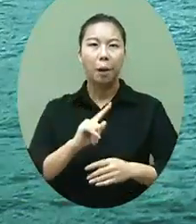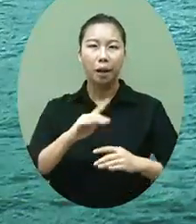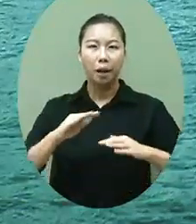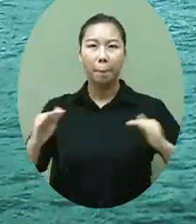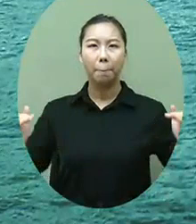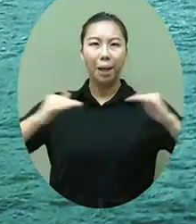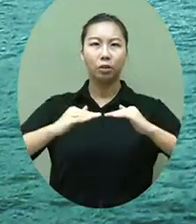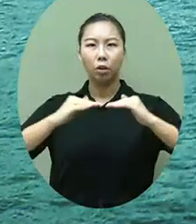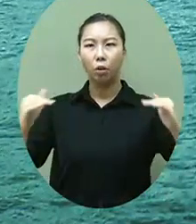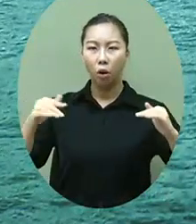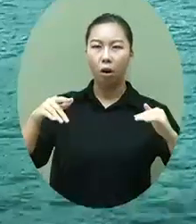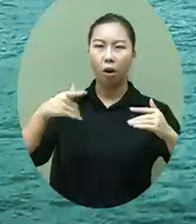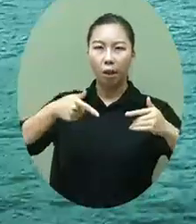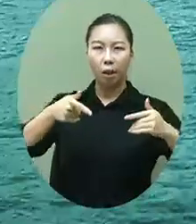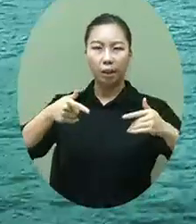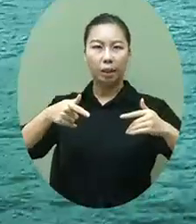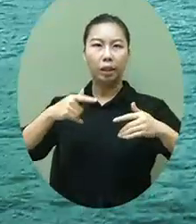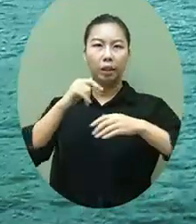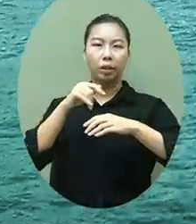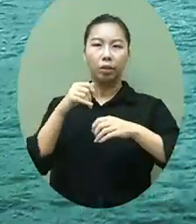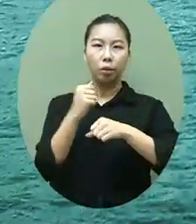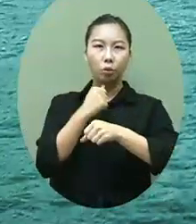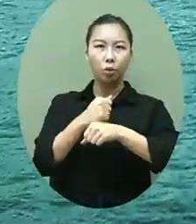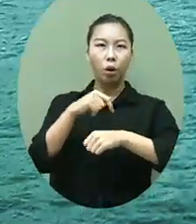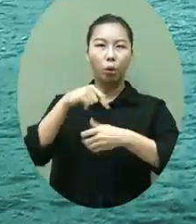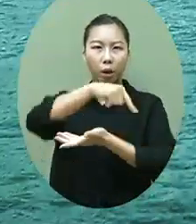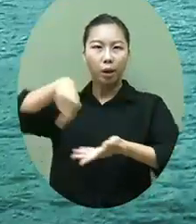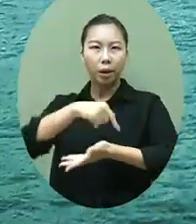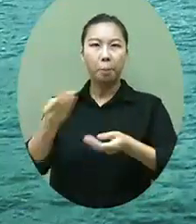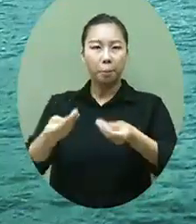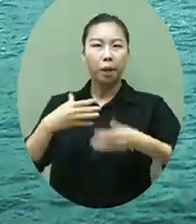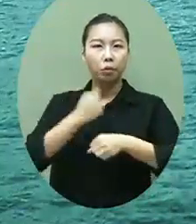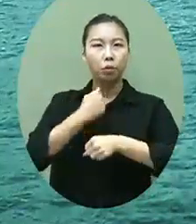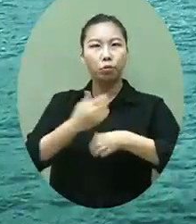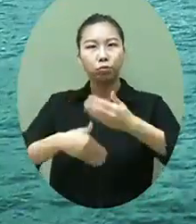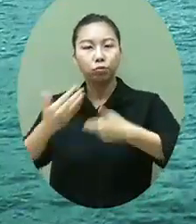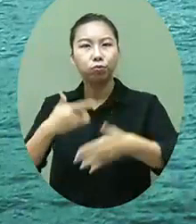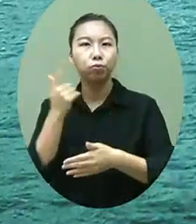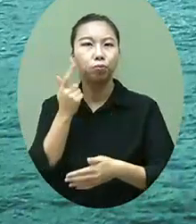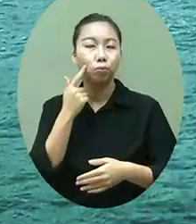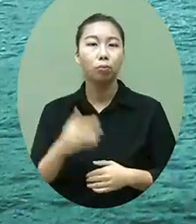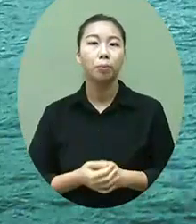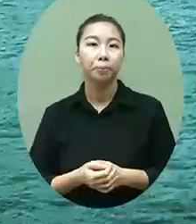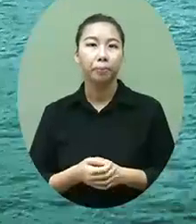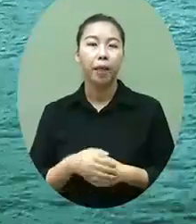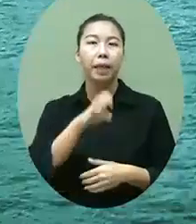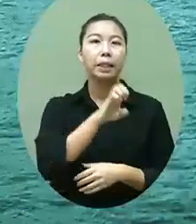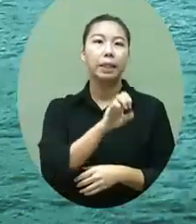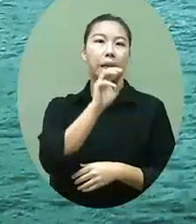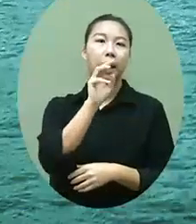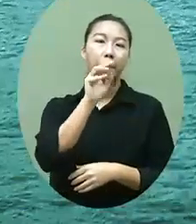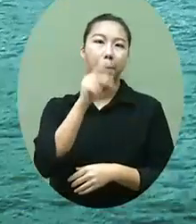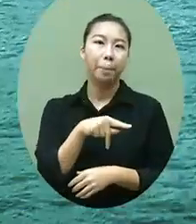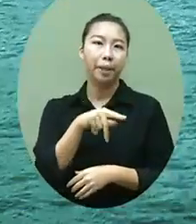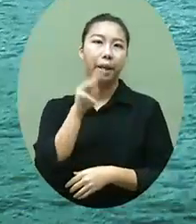平台咧。係去令到嗰個工作係做咗暢順嘅，咁所以係要等呢個積金二呢個我哋者英文